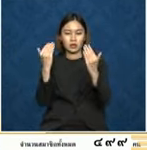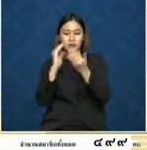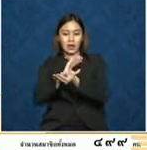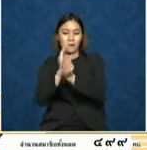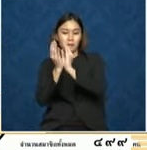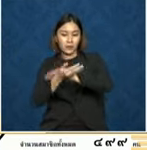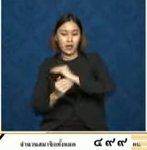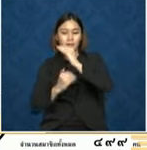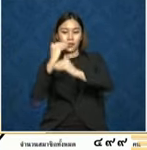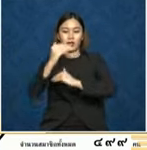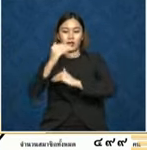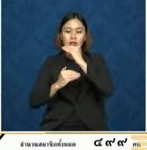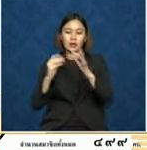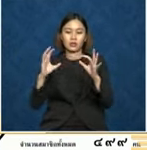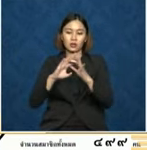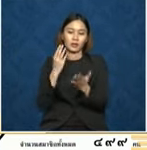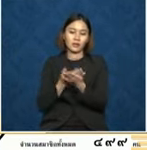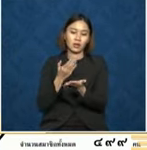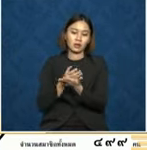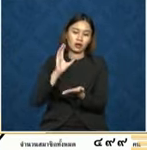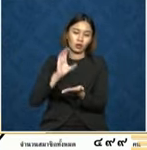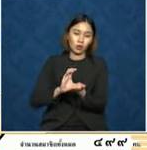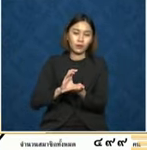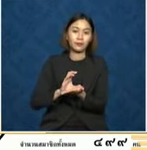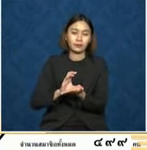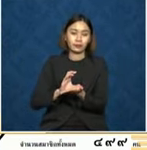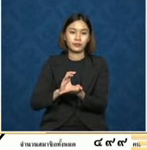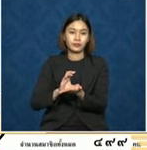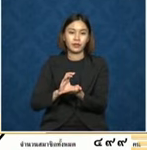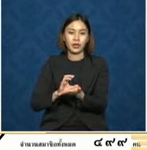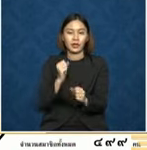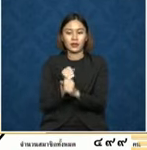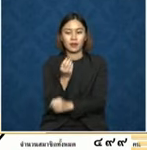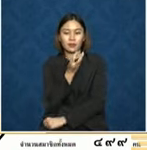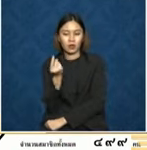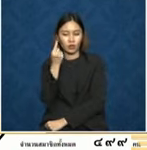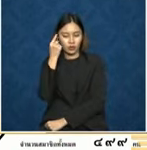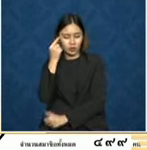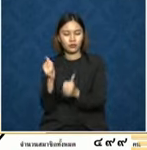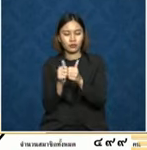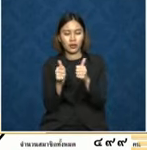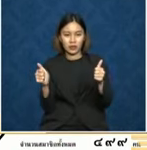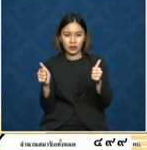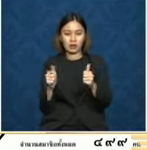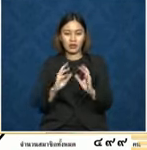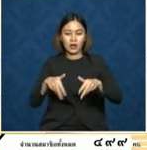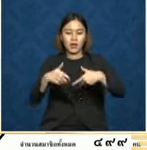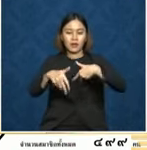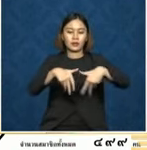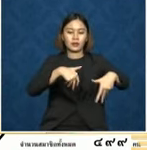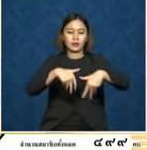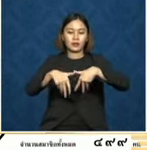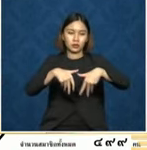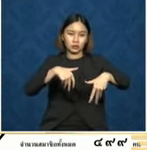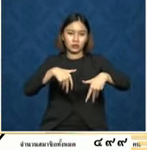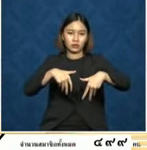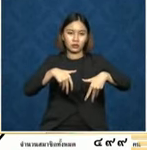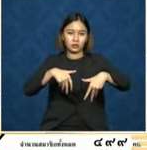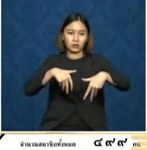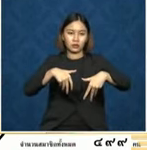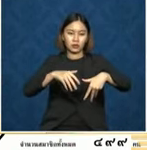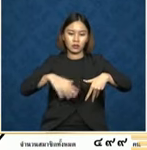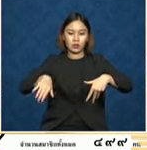พัฒนาการใช้เงินงบประมาณให้อย่างรวดเร็วจะเป็นสิ่งที่ดีให้พี่น้องประชาชน